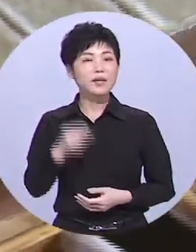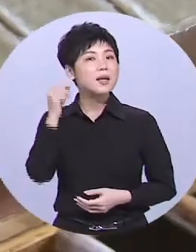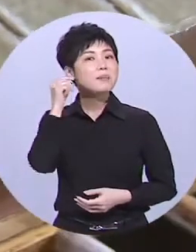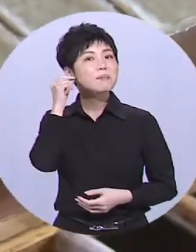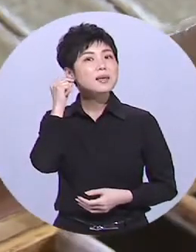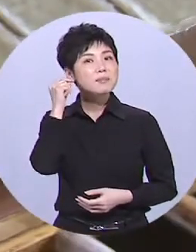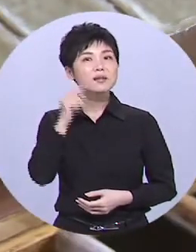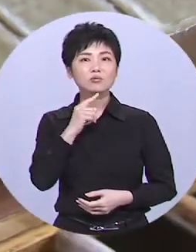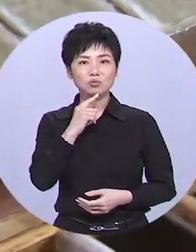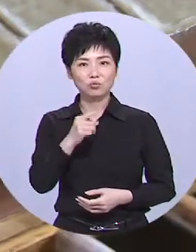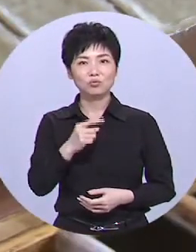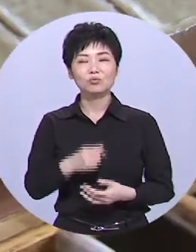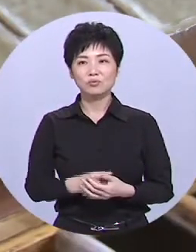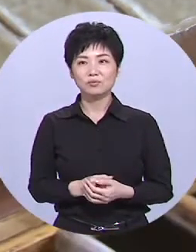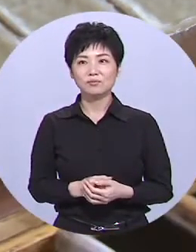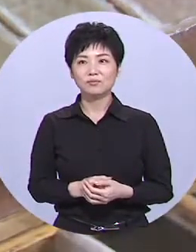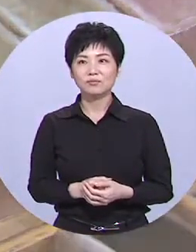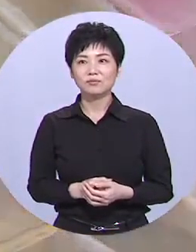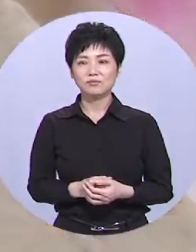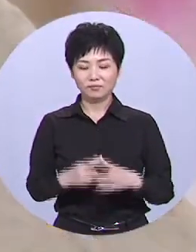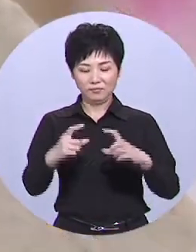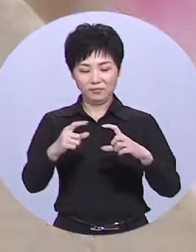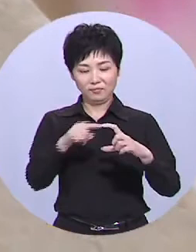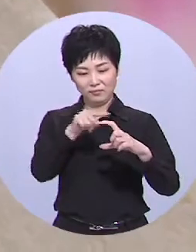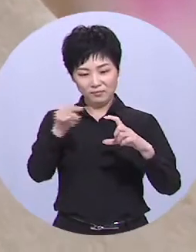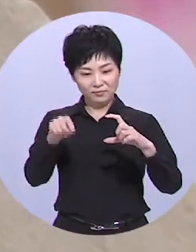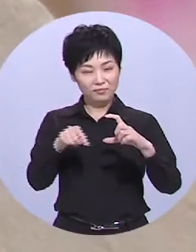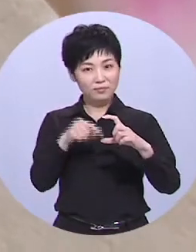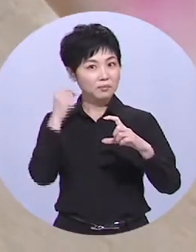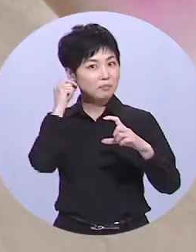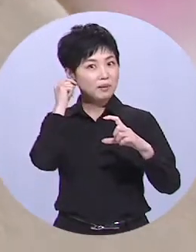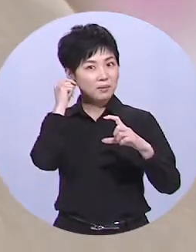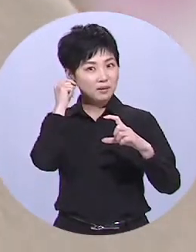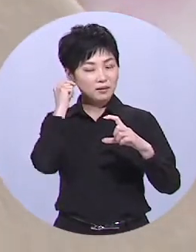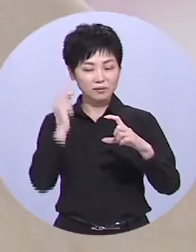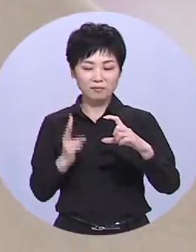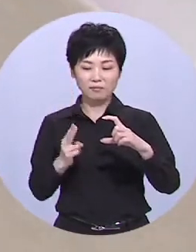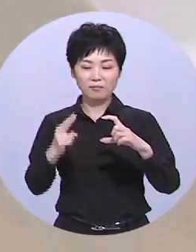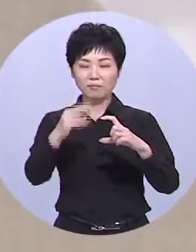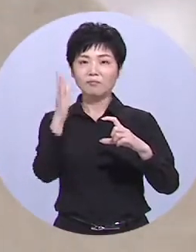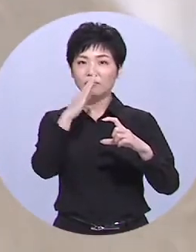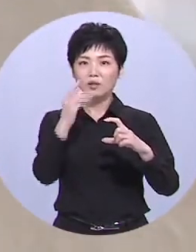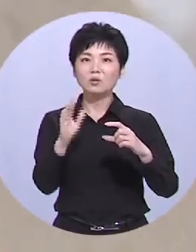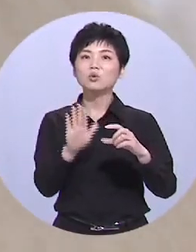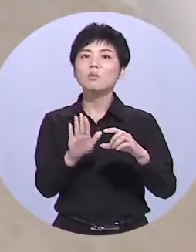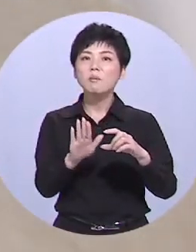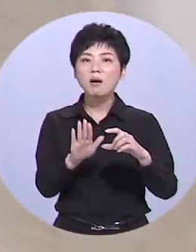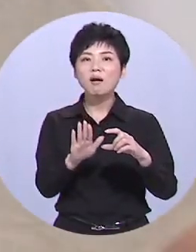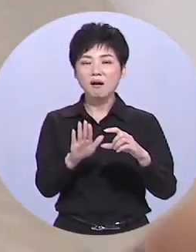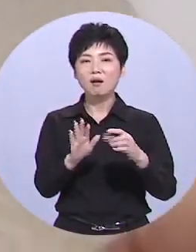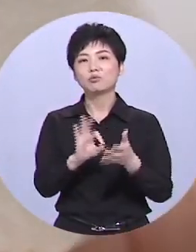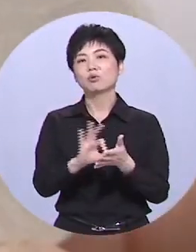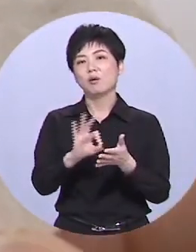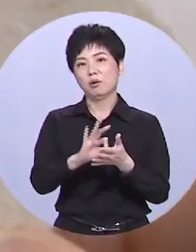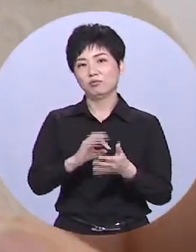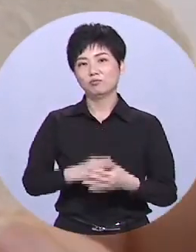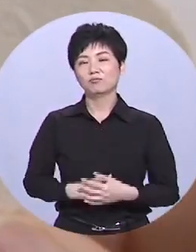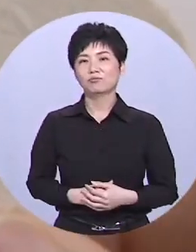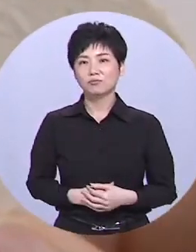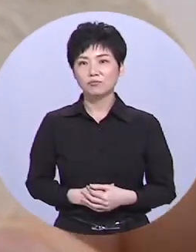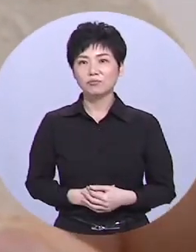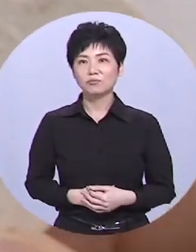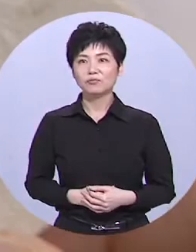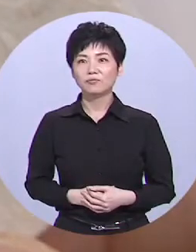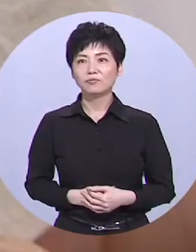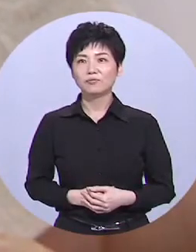うんですけども、はい、ちゃんと血がある一枚一枚きれいにできてる名刺ですね。 はい、じゃあこれ